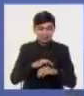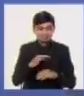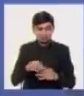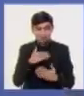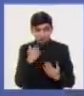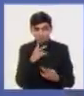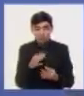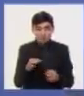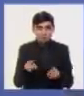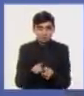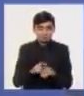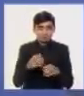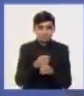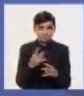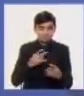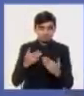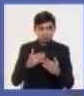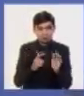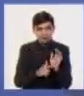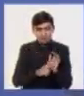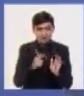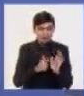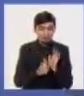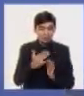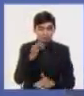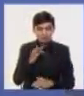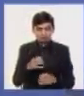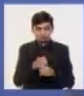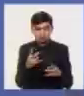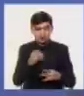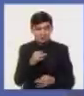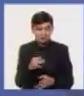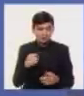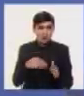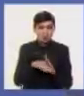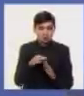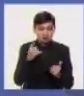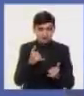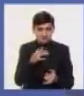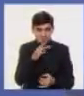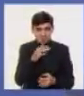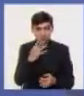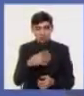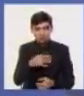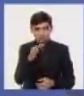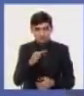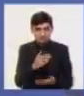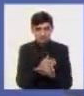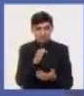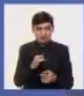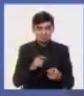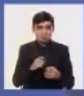сократить контакты между людьми на 70-75%, а мы в лучшем случае достигаем сейчас 40%. А